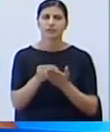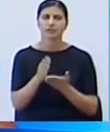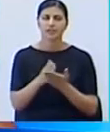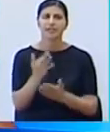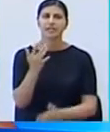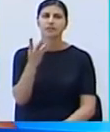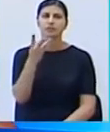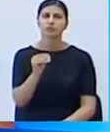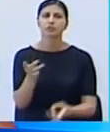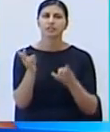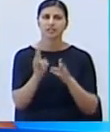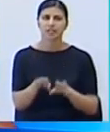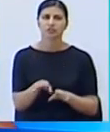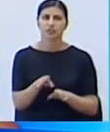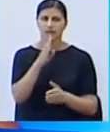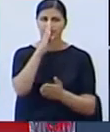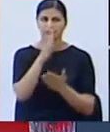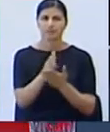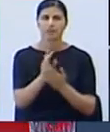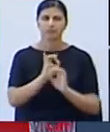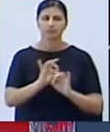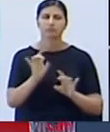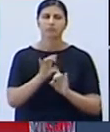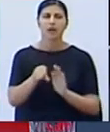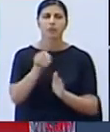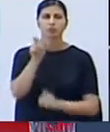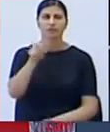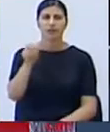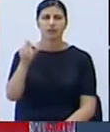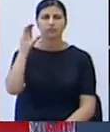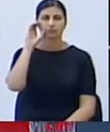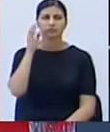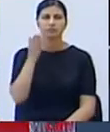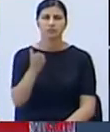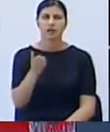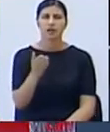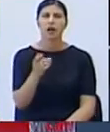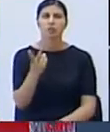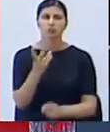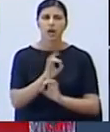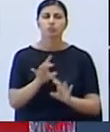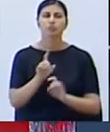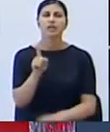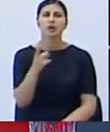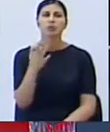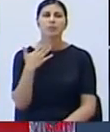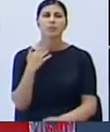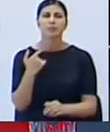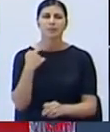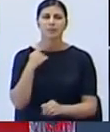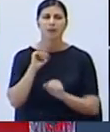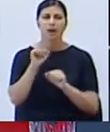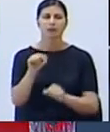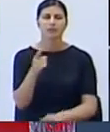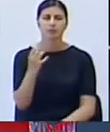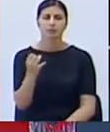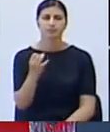წუთი დაგრჩა სულ საეთერო მიმართეთ თქვენს ამომრჩეველს და აუხსენთ რატომ უნდა დაგიჭირონ თქვენ მხარი